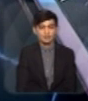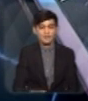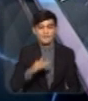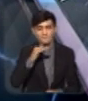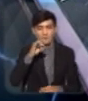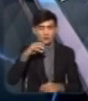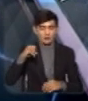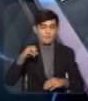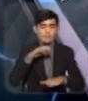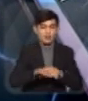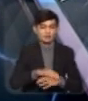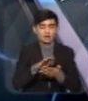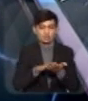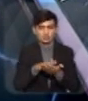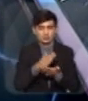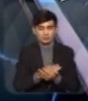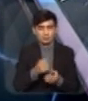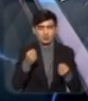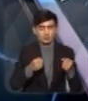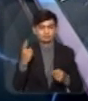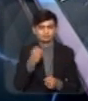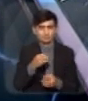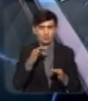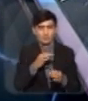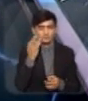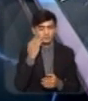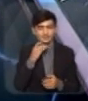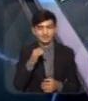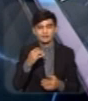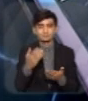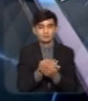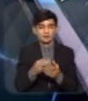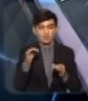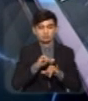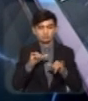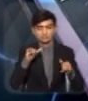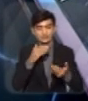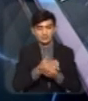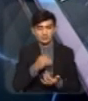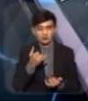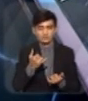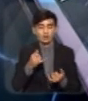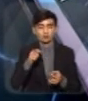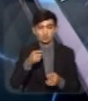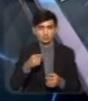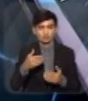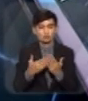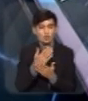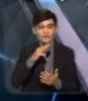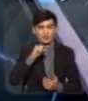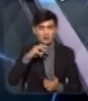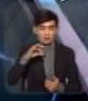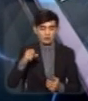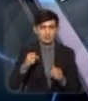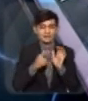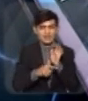Фортебанк продолжает разыгрывать автомобили каждую неделю. И география победителей тоже расширяется. Сегодня ключи от новенькой Toyota Camry